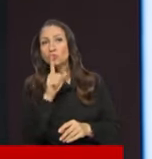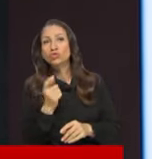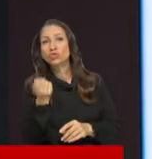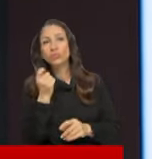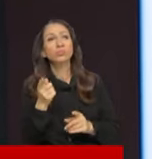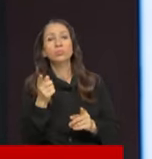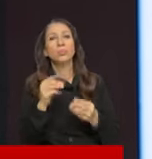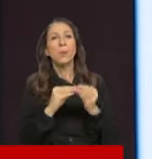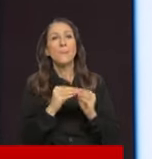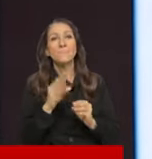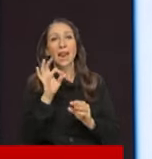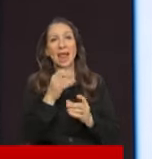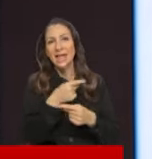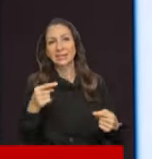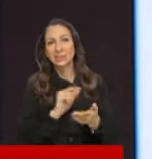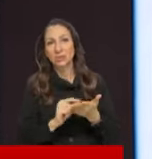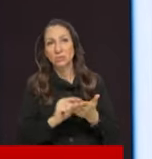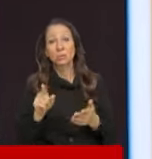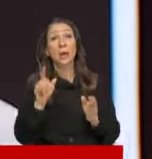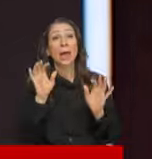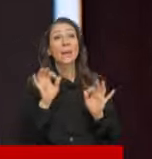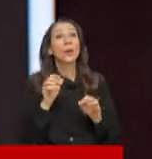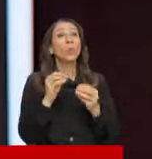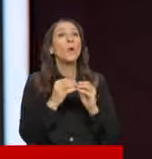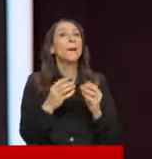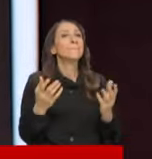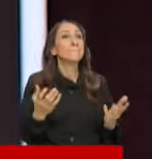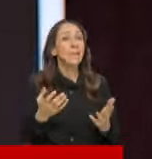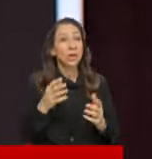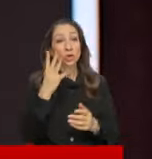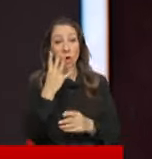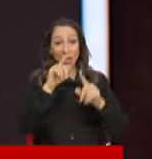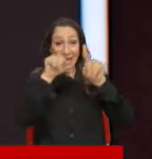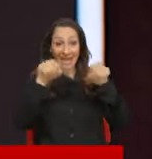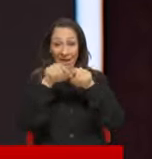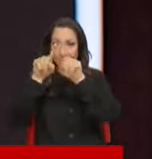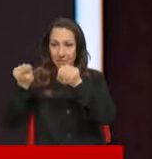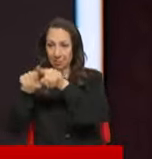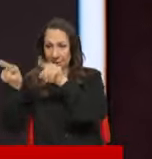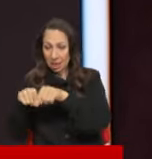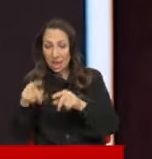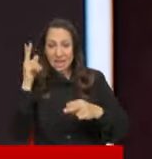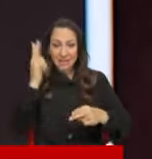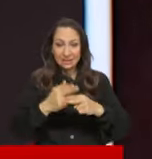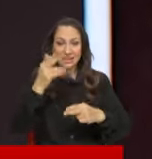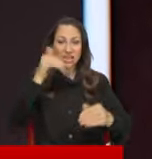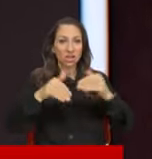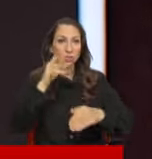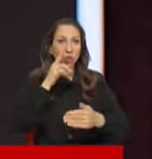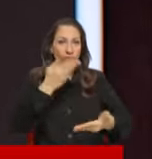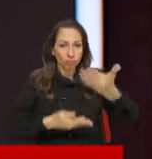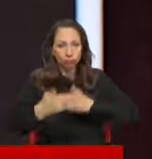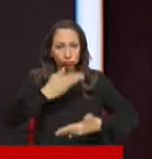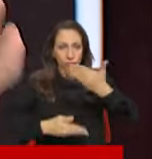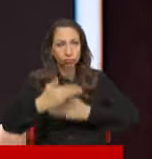Eee 50 tanesi eksik yazılmış şimdi buradaki mesele Şu 4 ekrandan hızlı bir biçimde seçim sonuçlarını takip